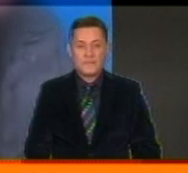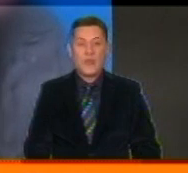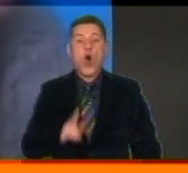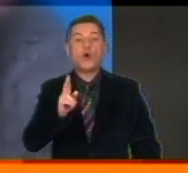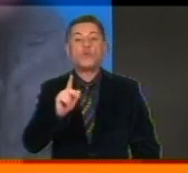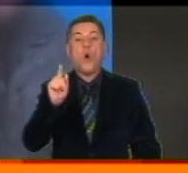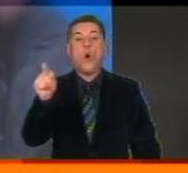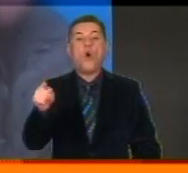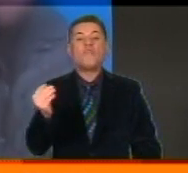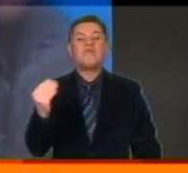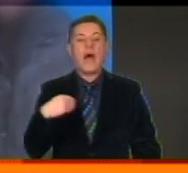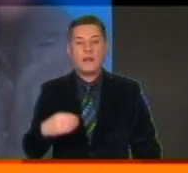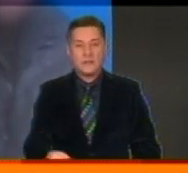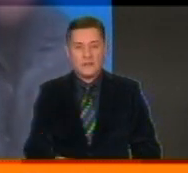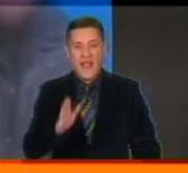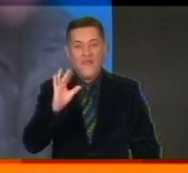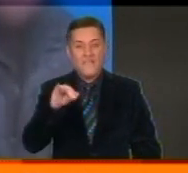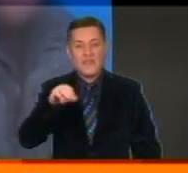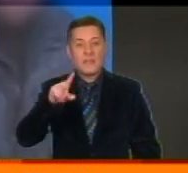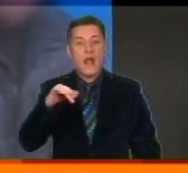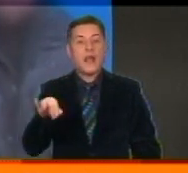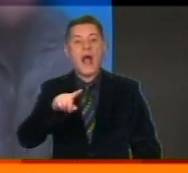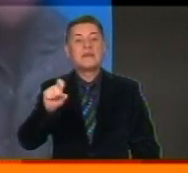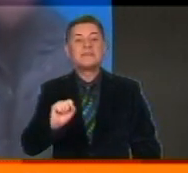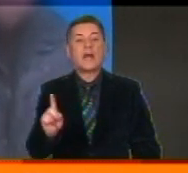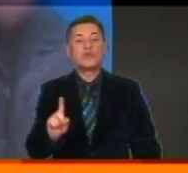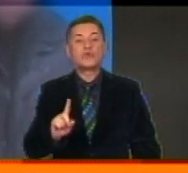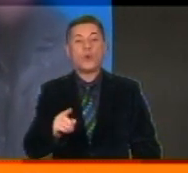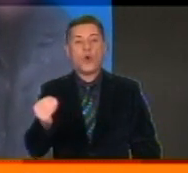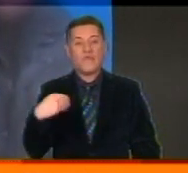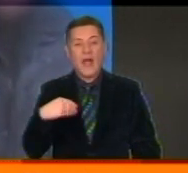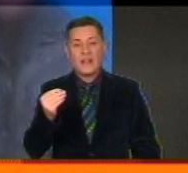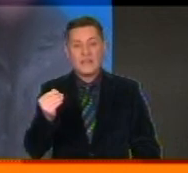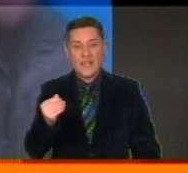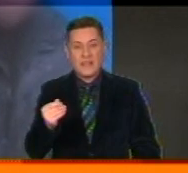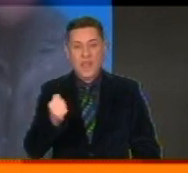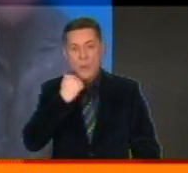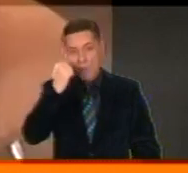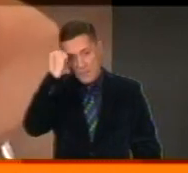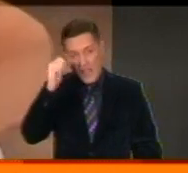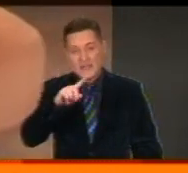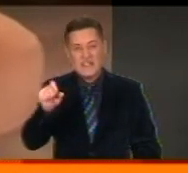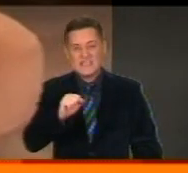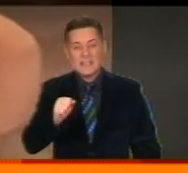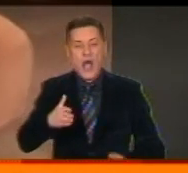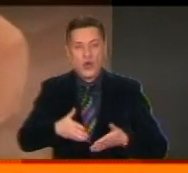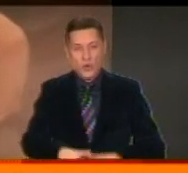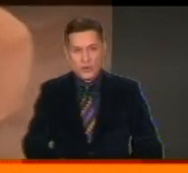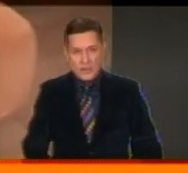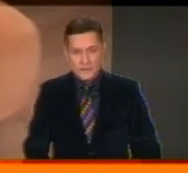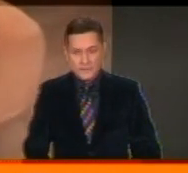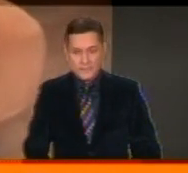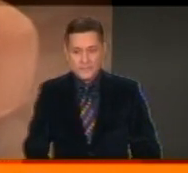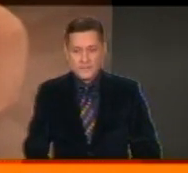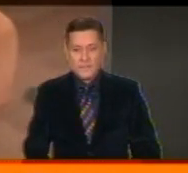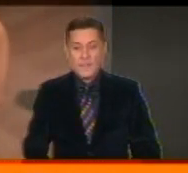Дели за что деньги дал за что дел справу порушили за статтею